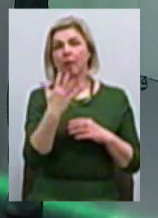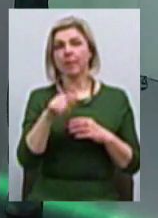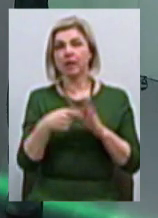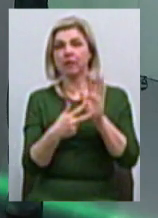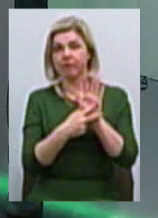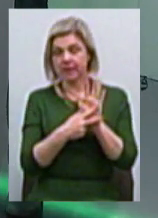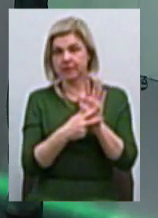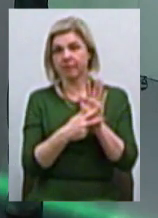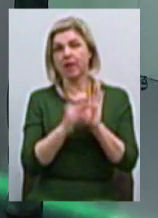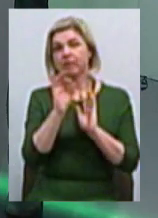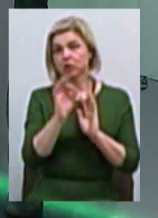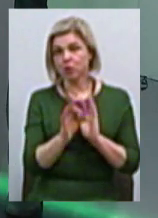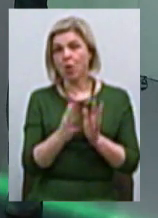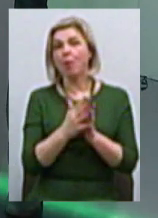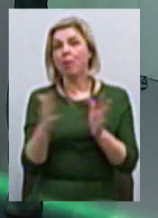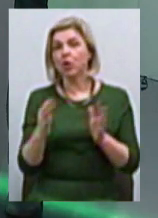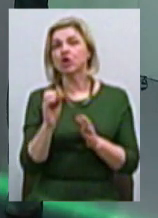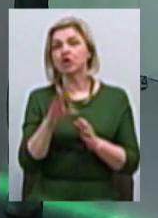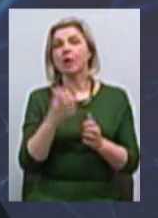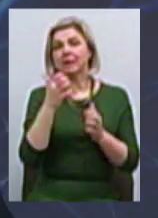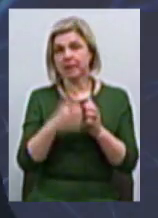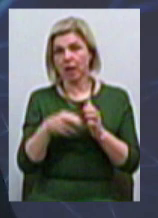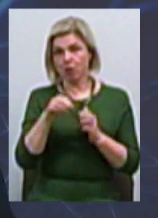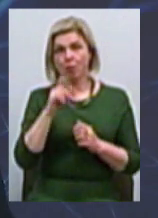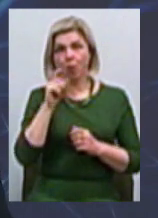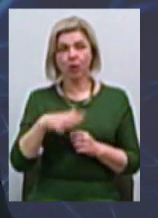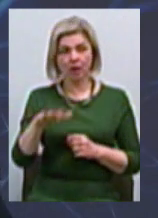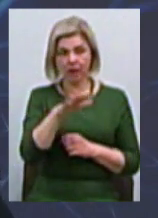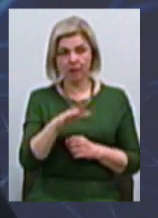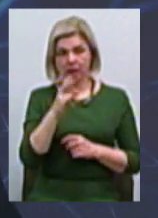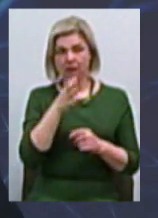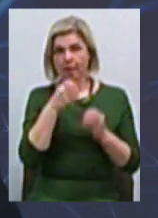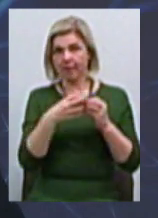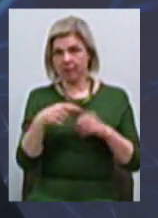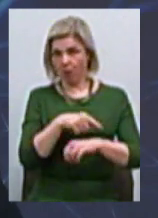помиляюсь, десятих відсотка більше, ніж в середньому по Україні на той момент, на 15-ту годину.